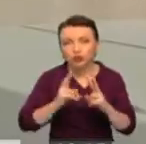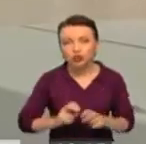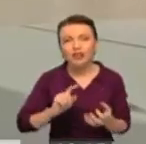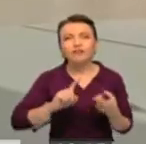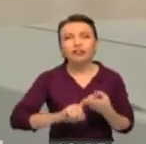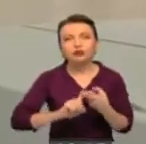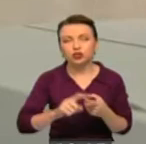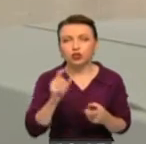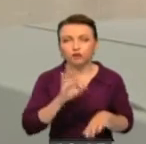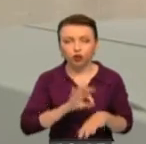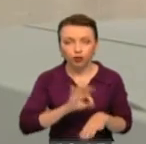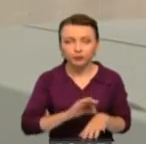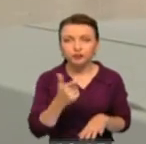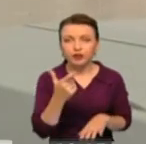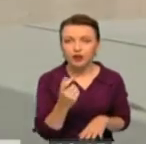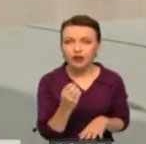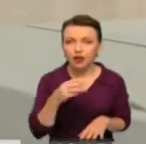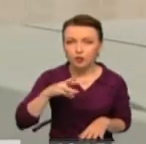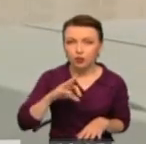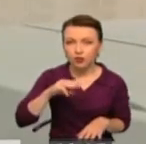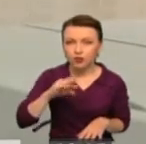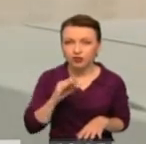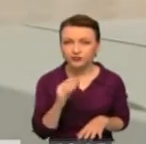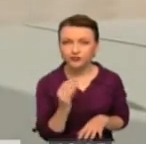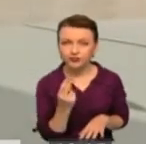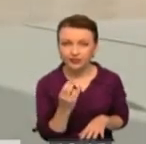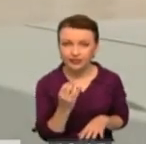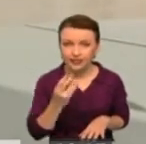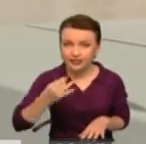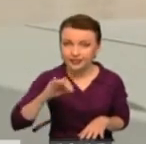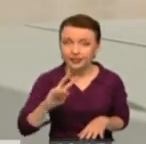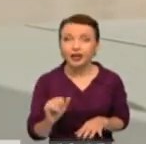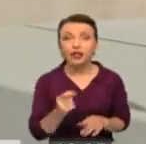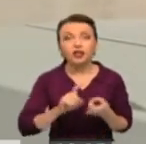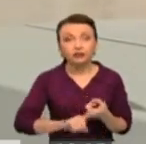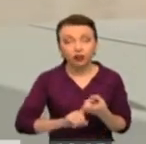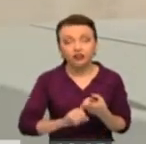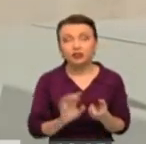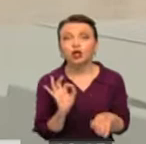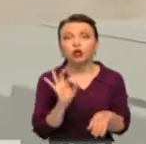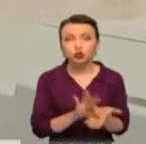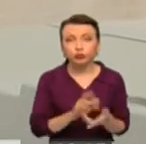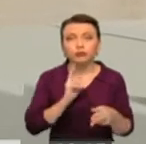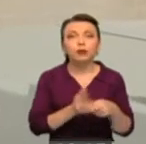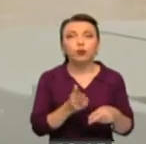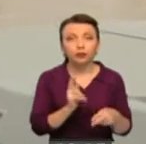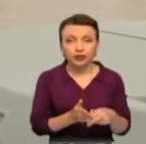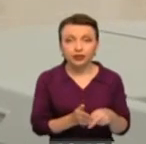досліджуємо кров на гемотрансмісивні інфекції для того, щоб запобігти